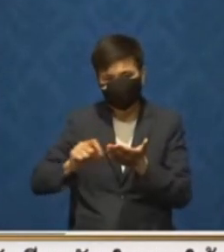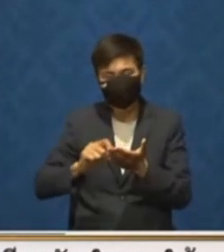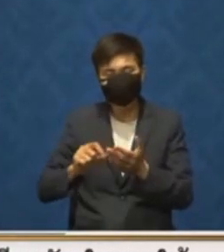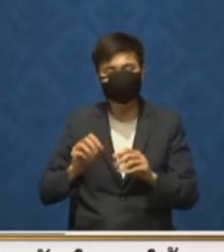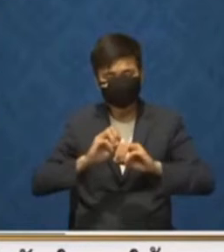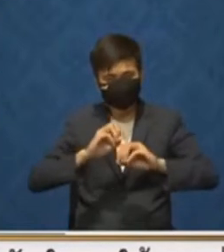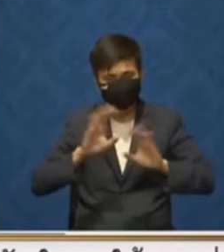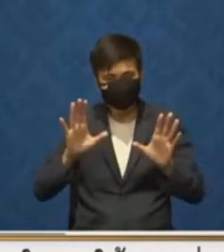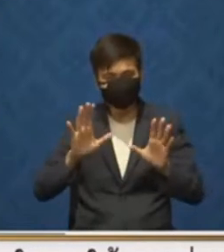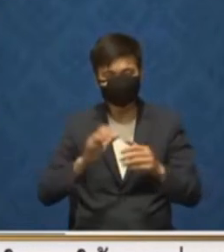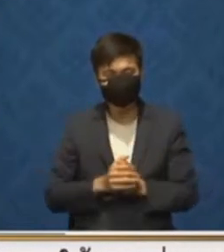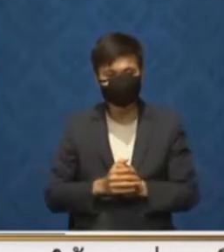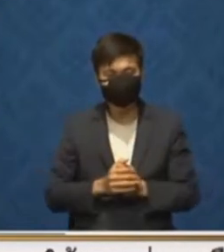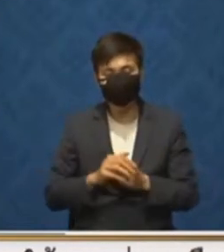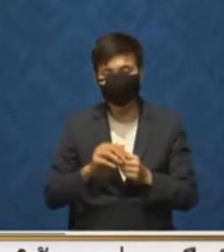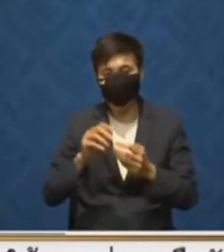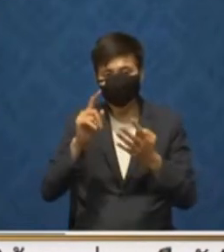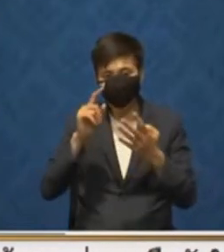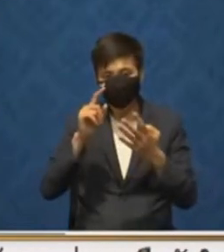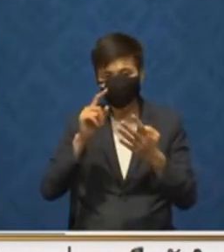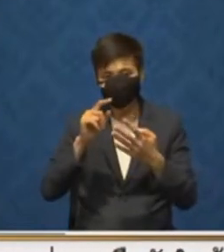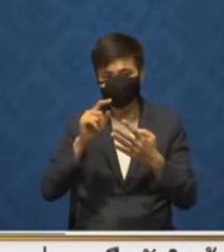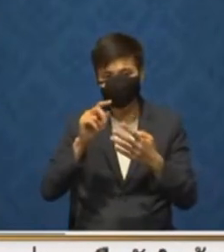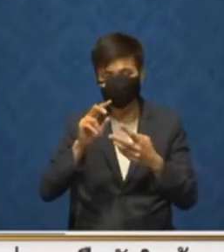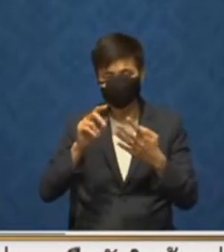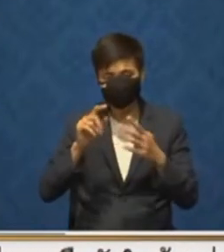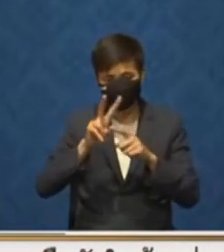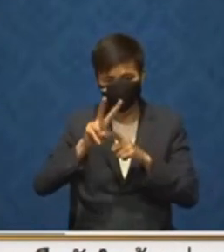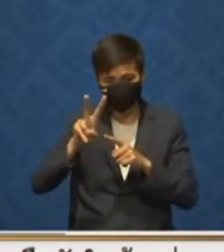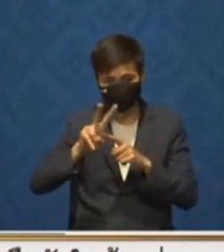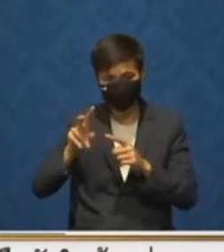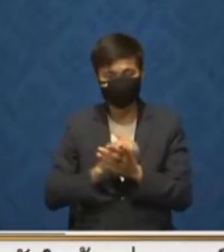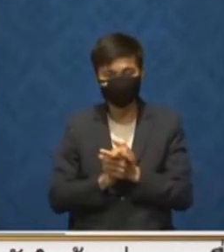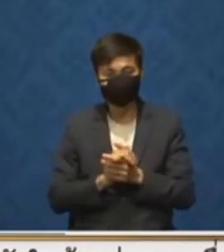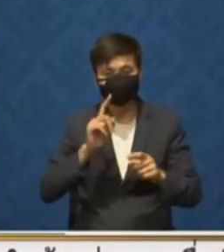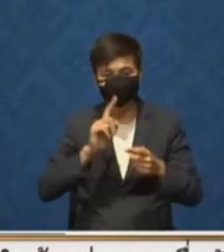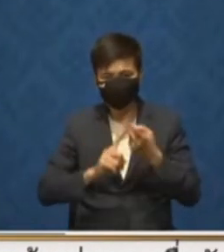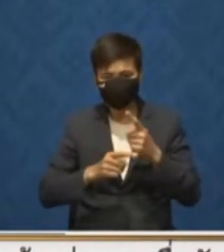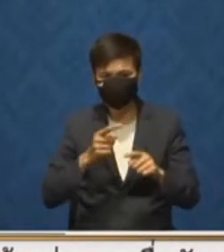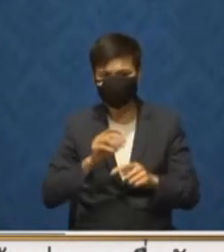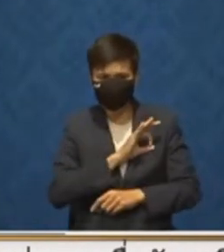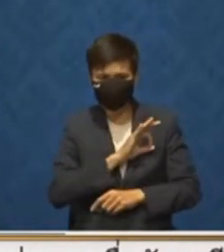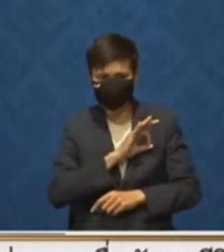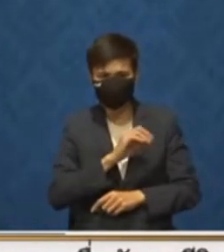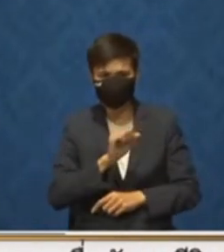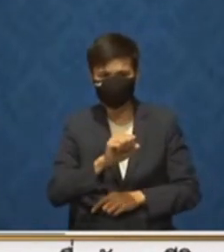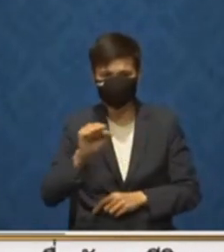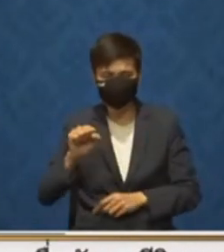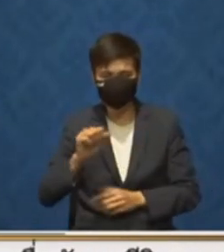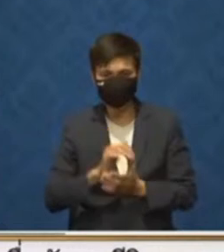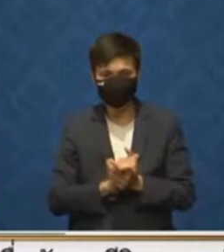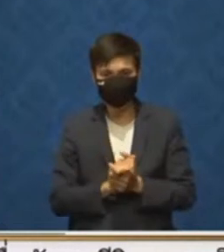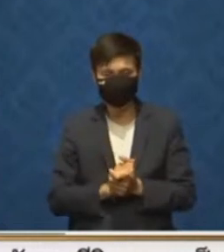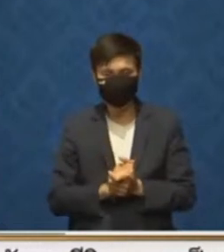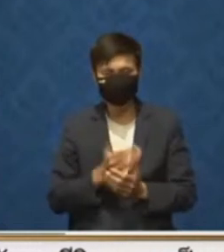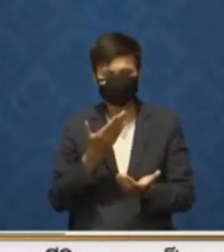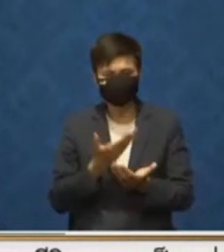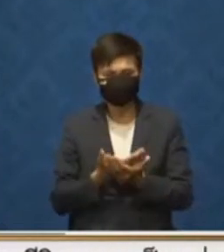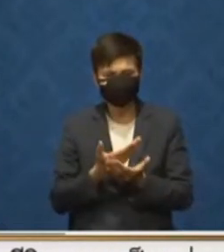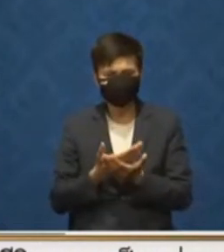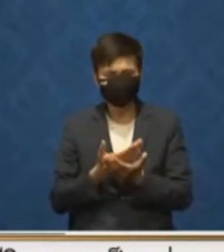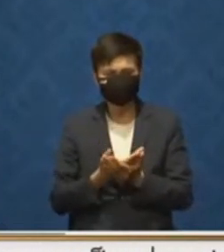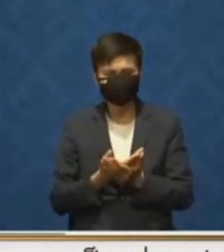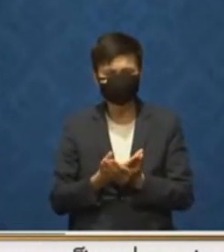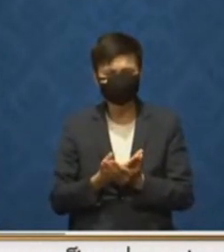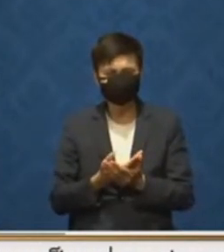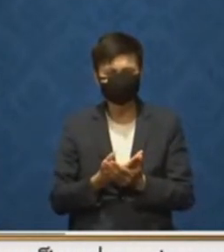เกลอในเรื่องที่เพื่อนสมาชิกได้อภิปรายว่าเงินเฟ้อซ้ำเติมเกษตรกรแล้ว